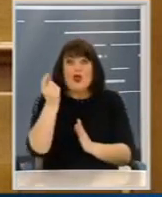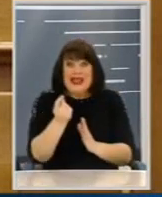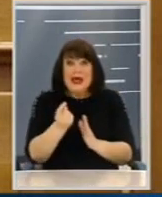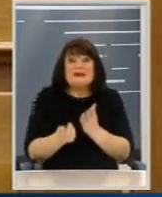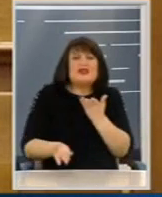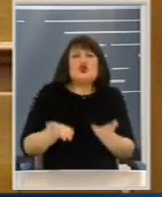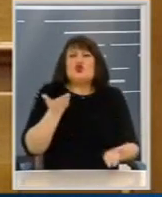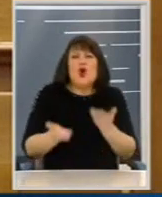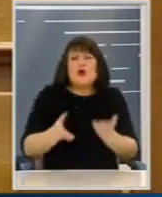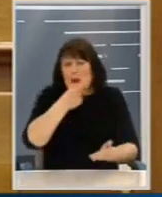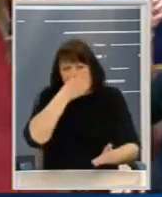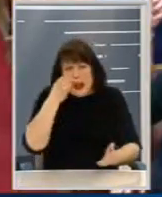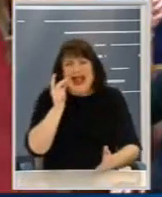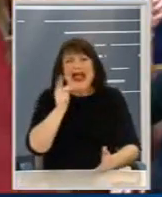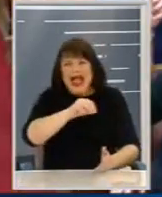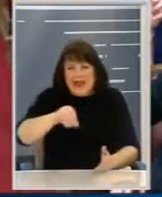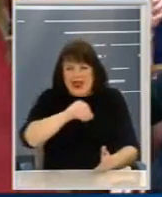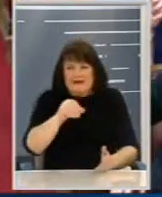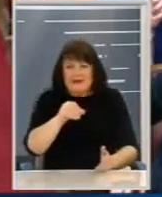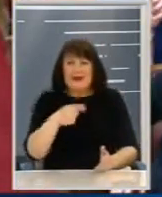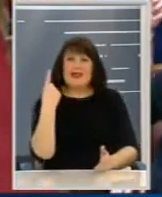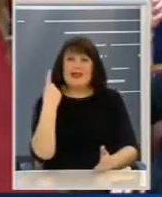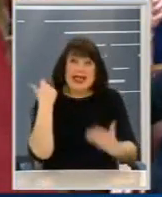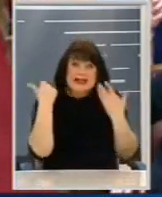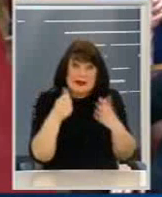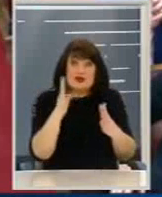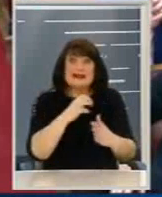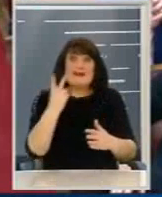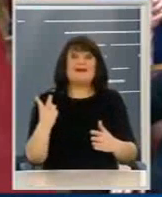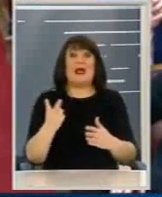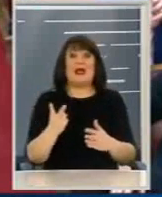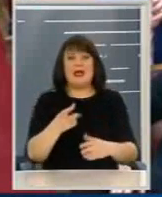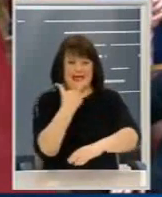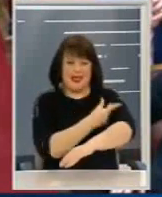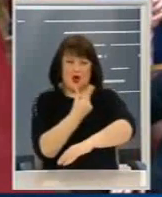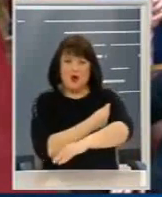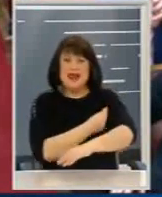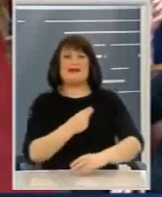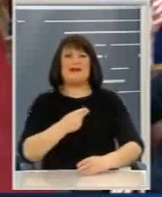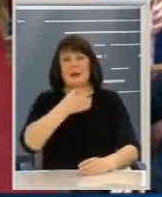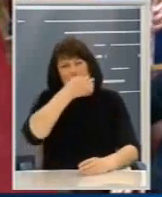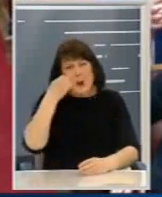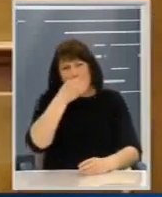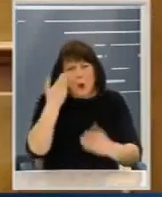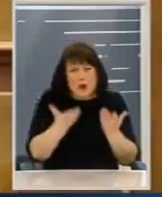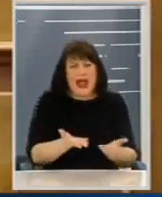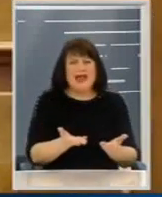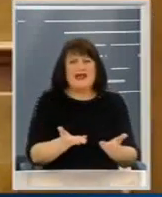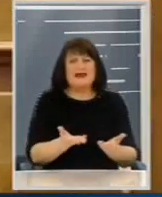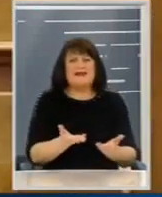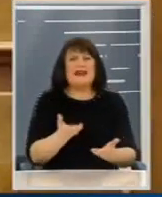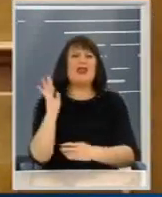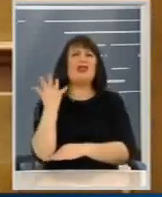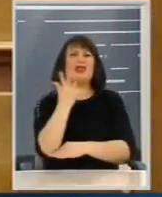τόνοι κάναβης, 747 κιλά ηρωίνης, 210 κιλά κοκαίνης, 110.000 δεντρίλια